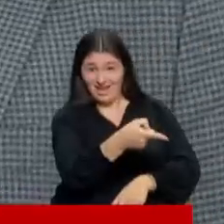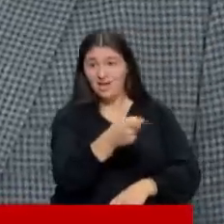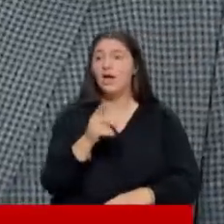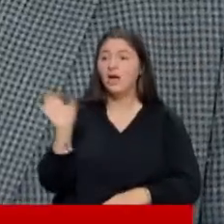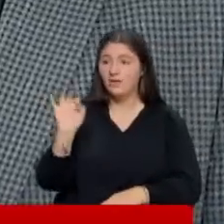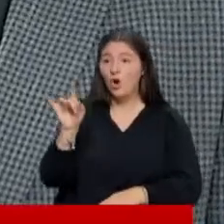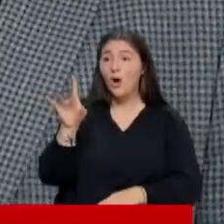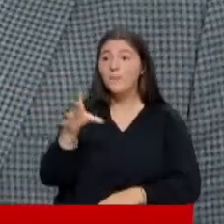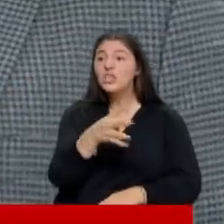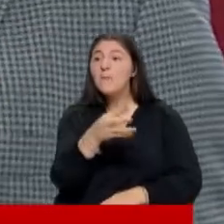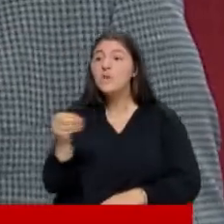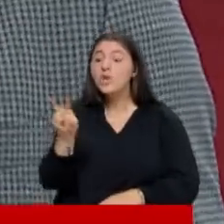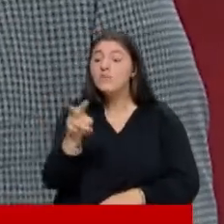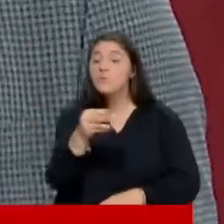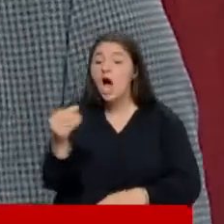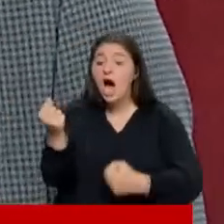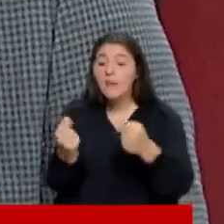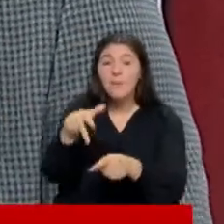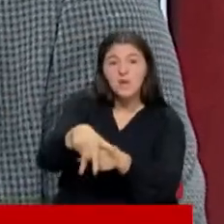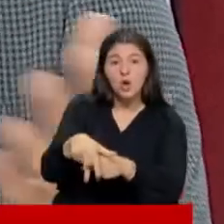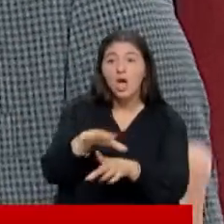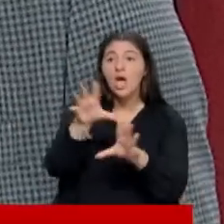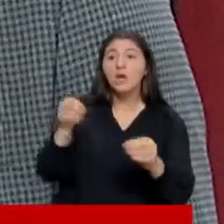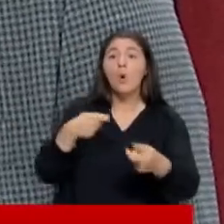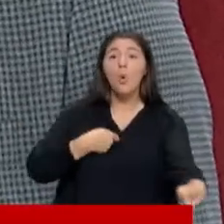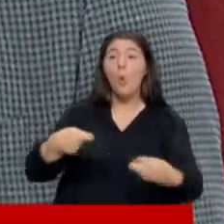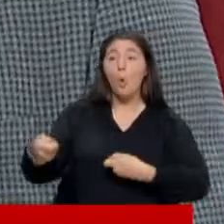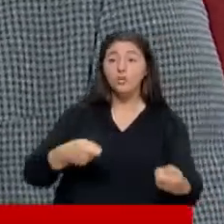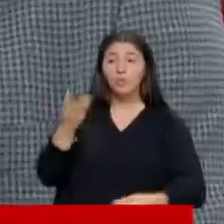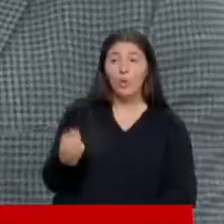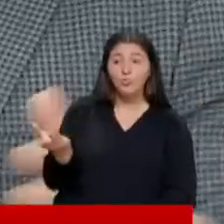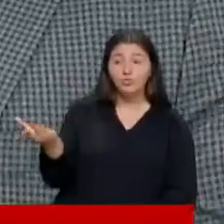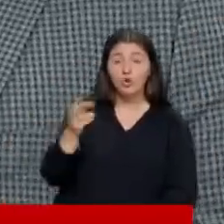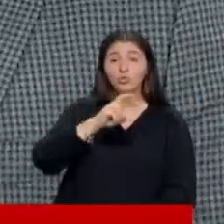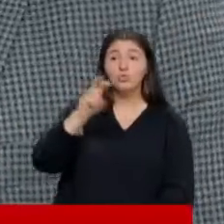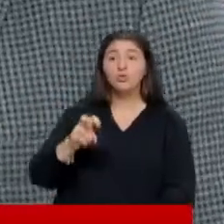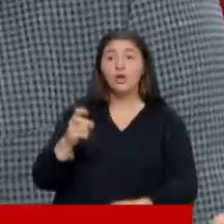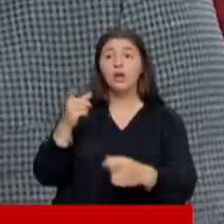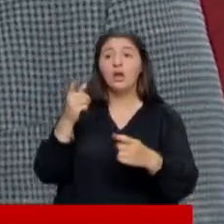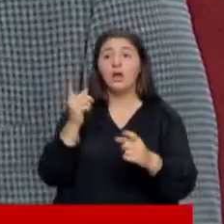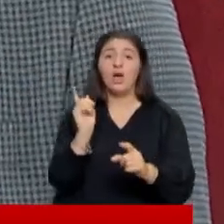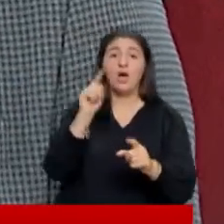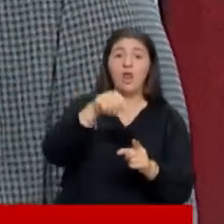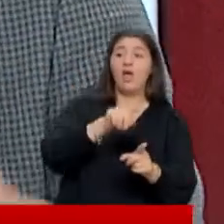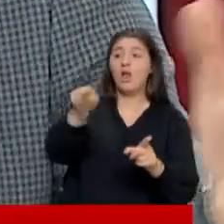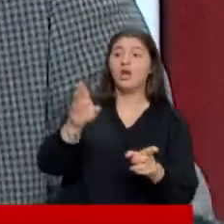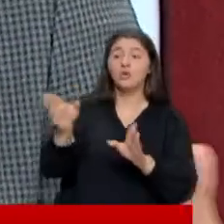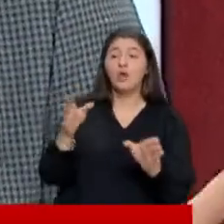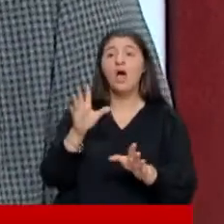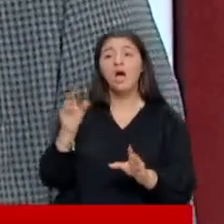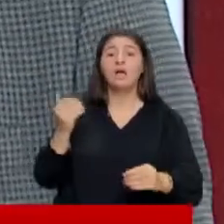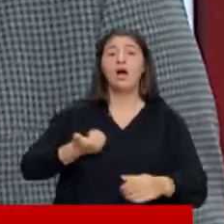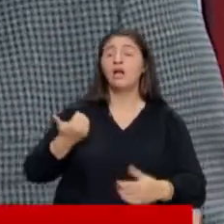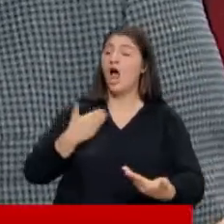15 milyonluk 20 milyonluk arabalara biniyorlar hepsi holdingleşmişler dolarlarla transfer oluyorlar falan her konuda